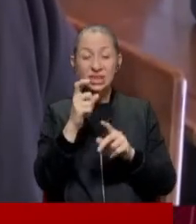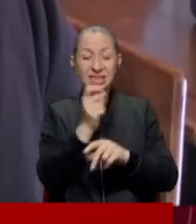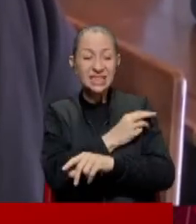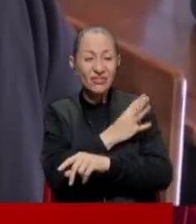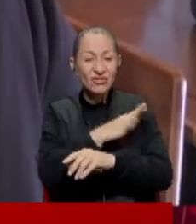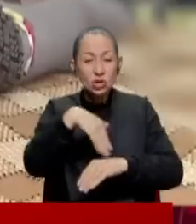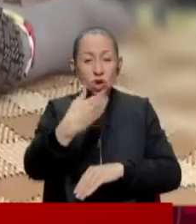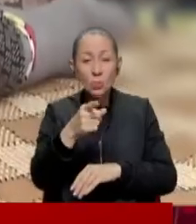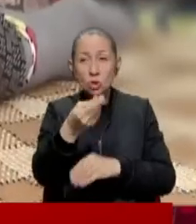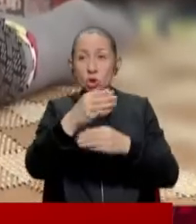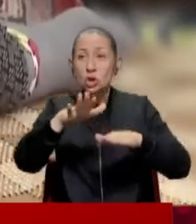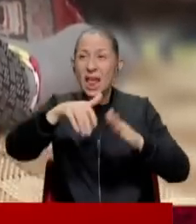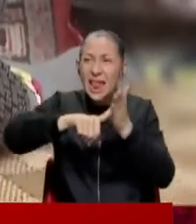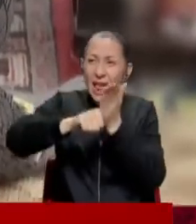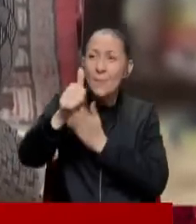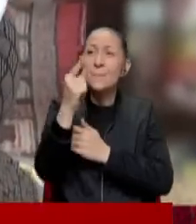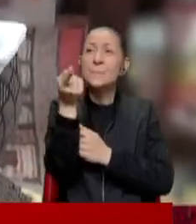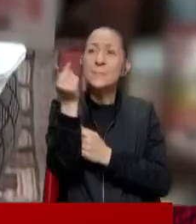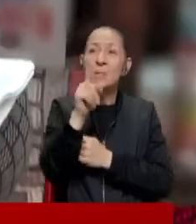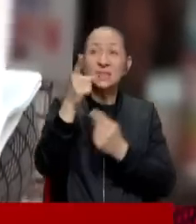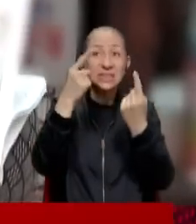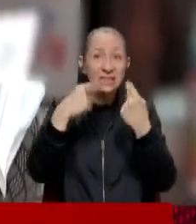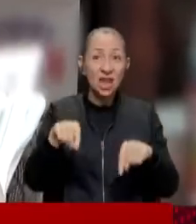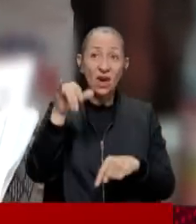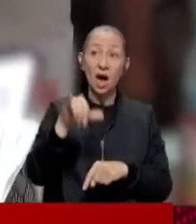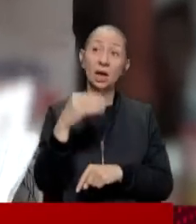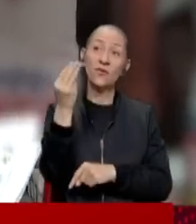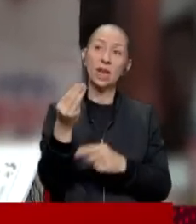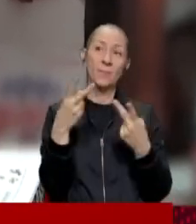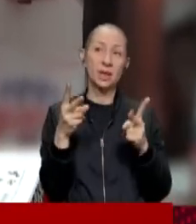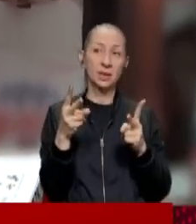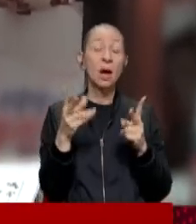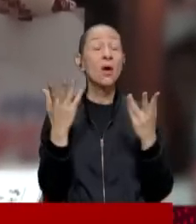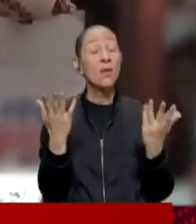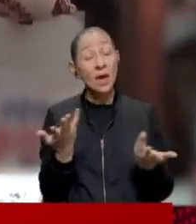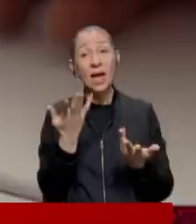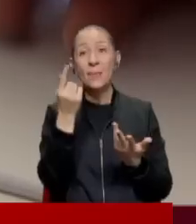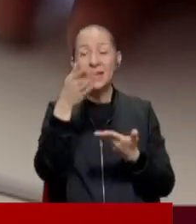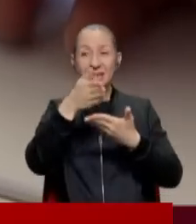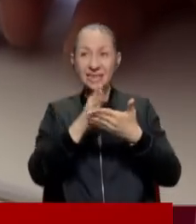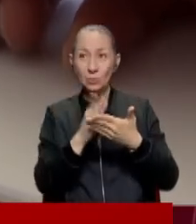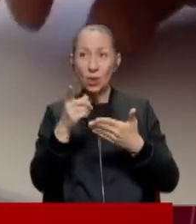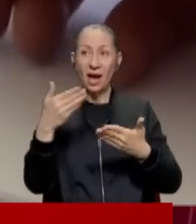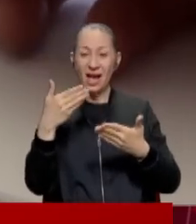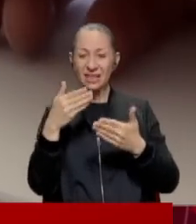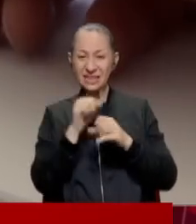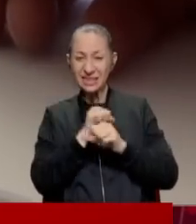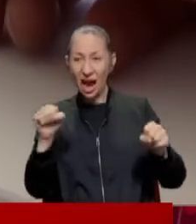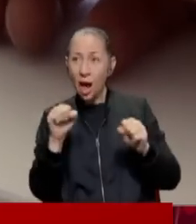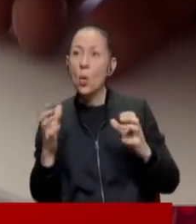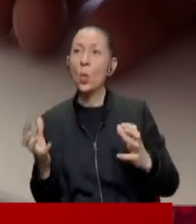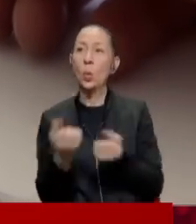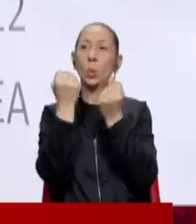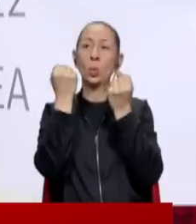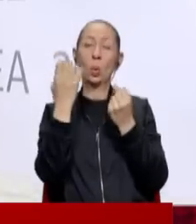sonra bu çocuklara tamamına bir kez daha bir sınav hakkı verilebilir En azından kısmen buradaki dezavantajı ortadan kaldırmak